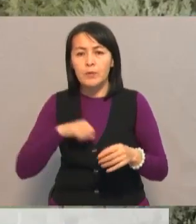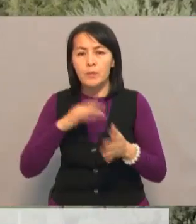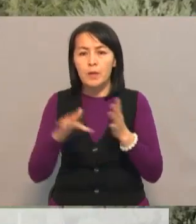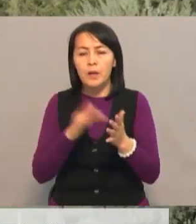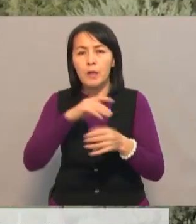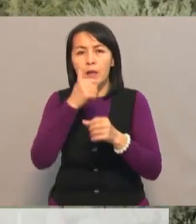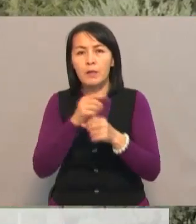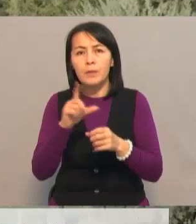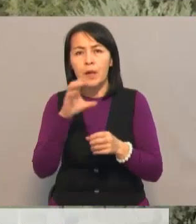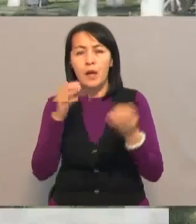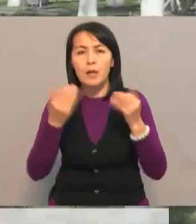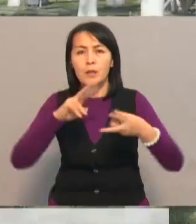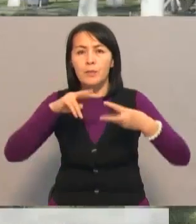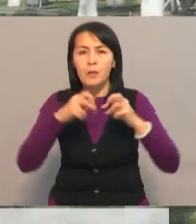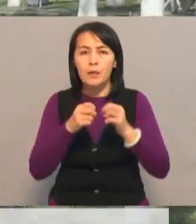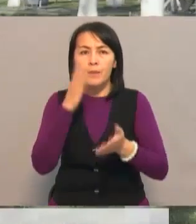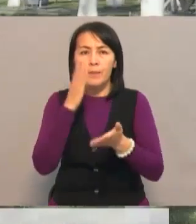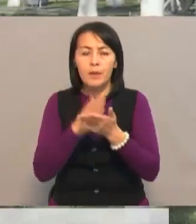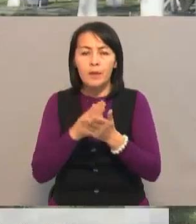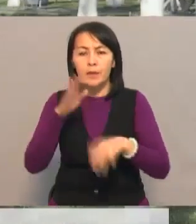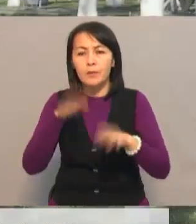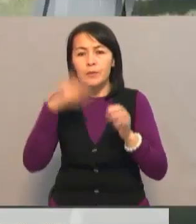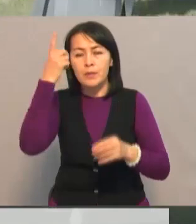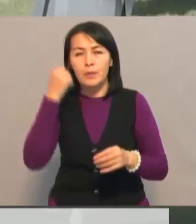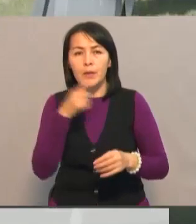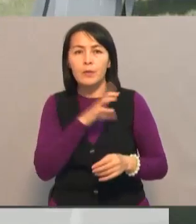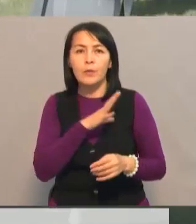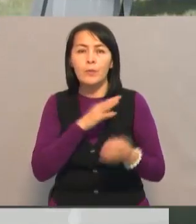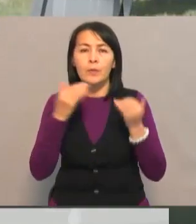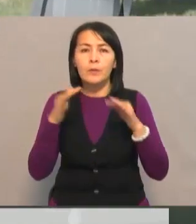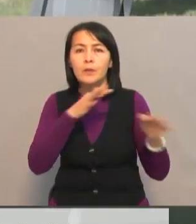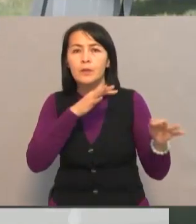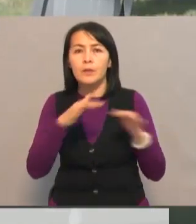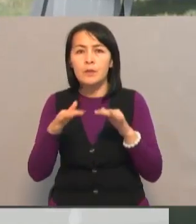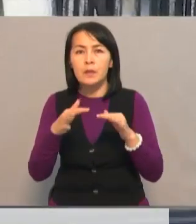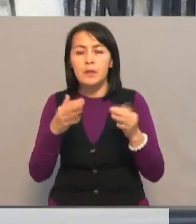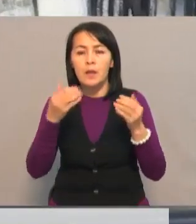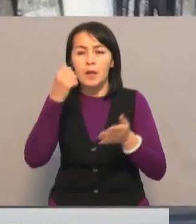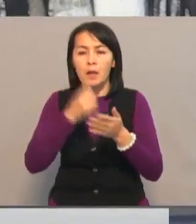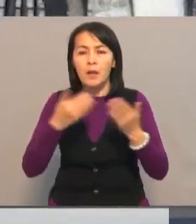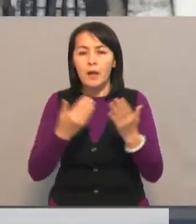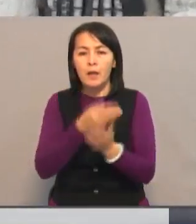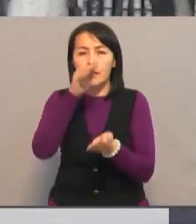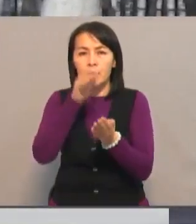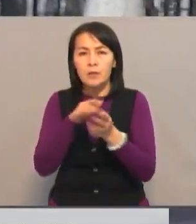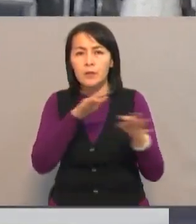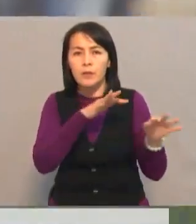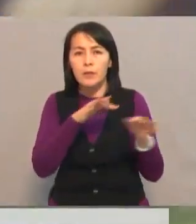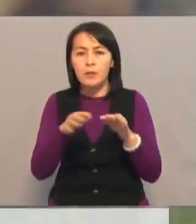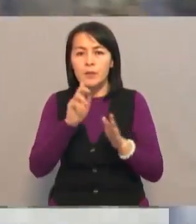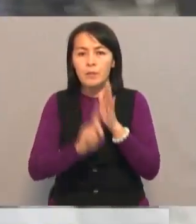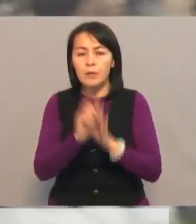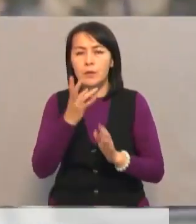әкімі Ғабит Сыздықбеков бұл проблеманың бар екенін жақсы білетінін жеткізді. Іс-шаралар кешенін қабылдап, қайта жерлеу рәсіміне